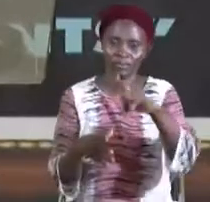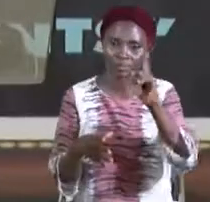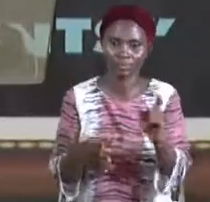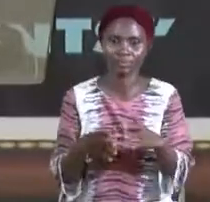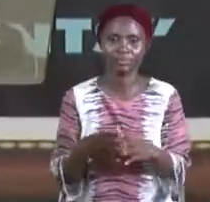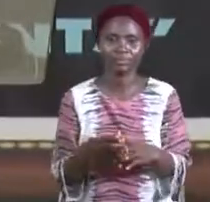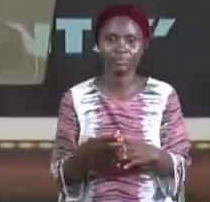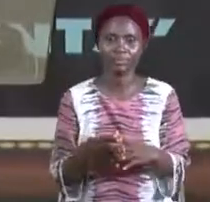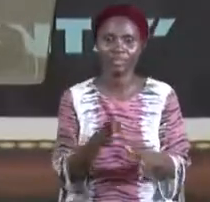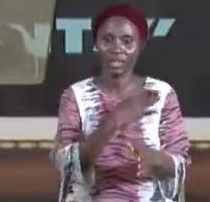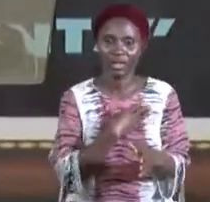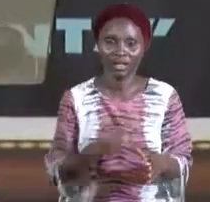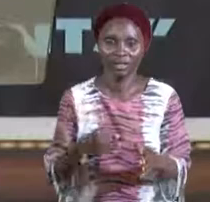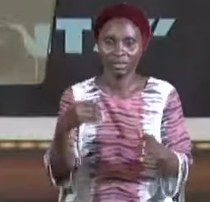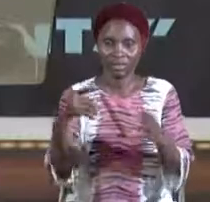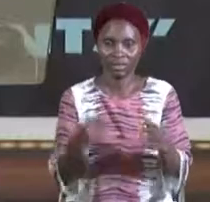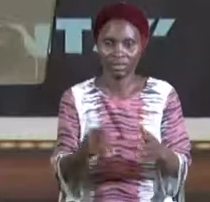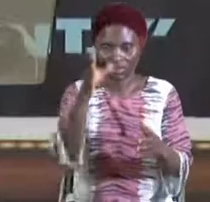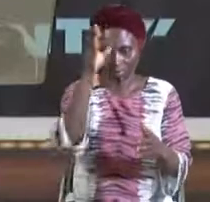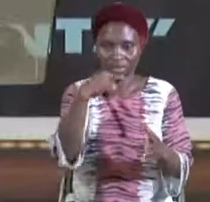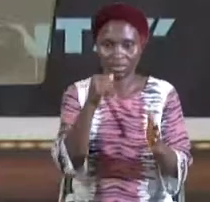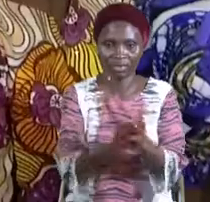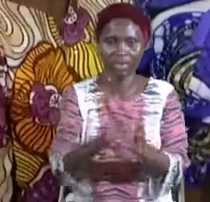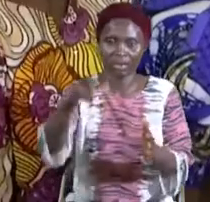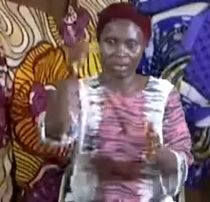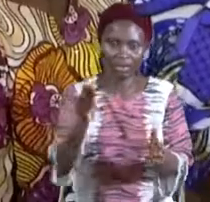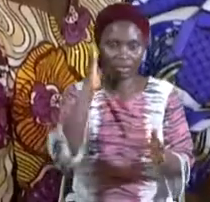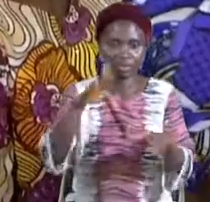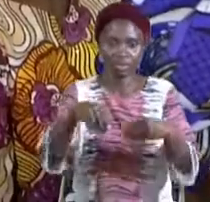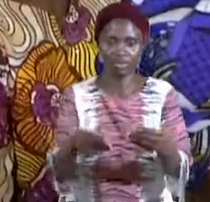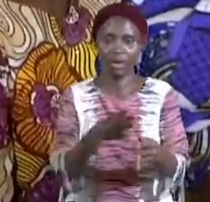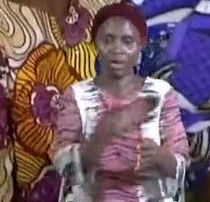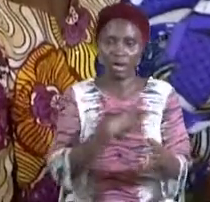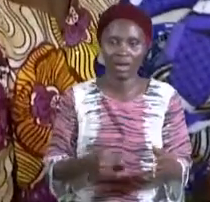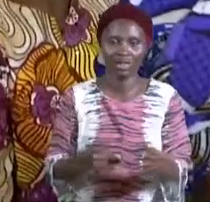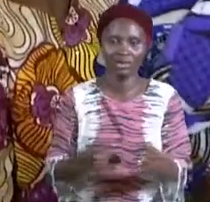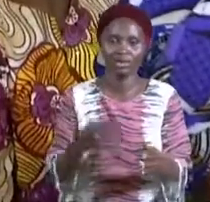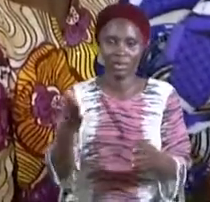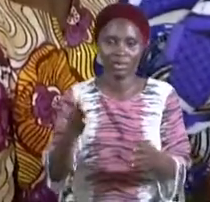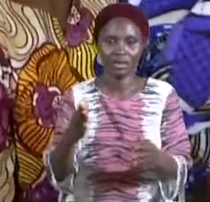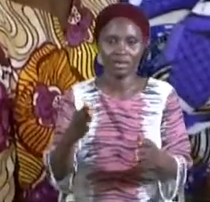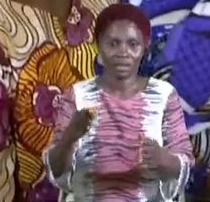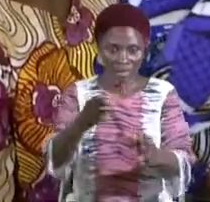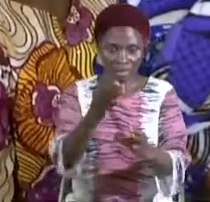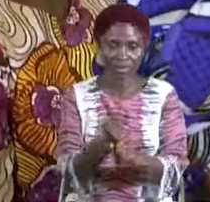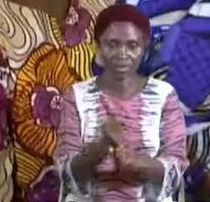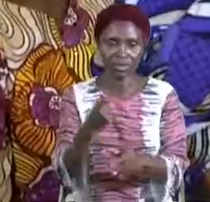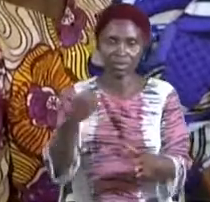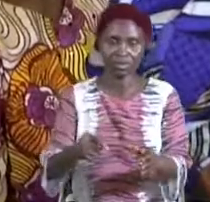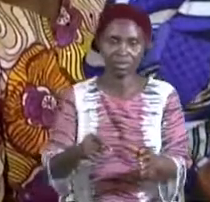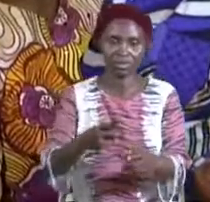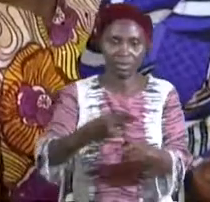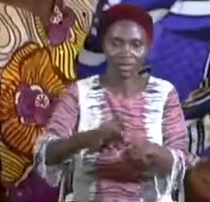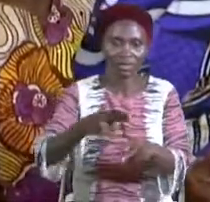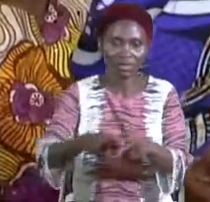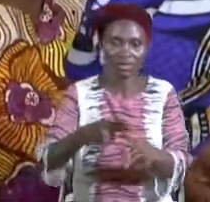attaché Isaac. Il a pris le couteau. Alors, certaines personnes, une fois qu'ils entendent, va, ils n'entendent plus autre chose. Quand ils